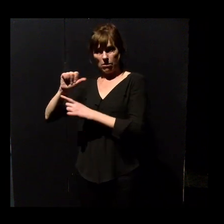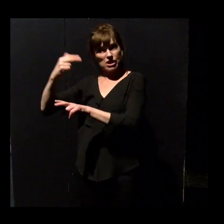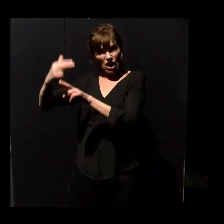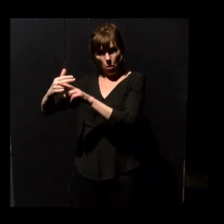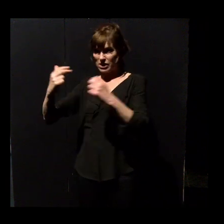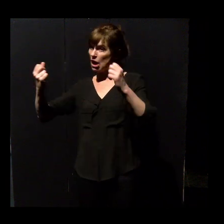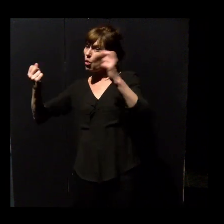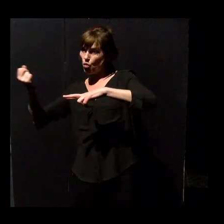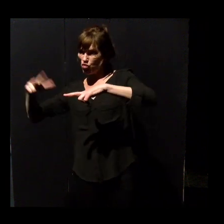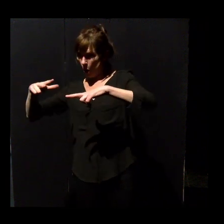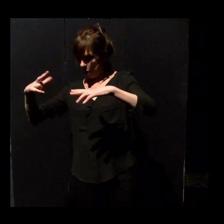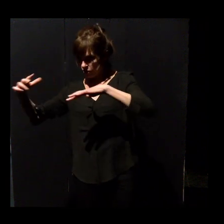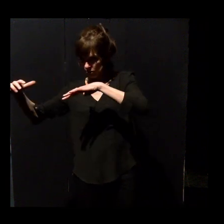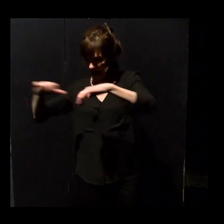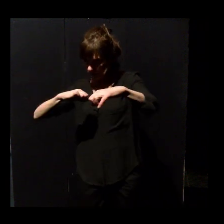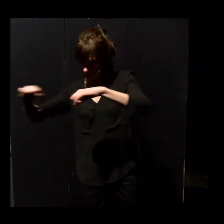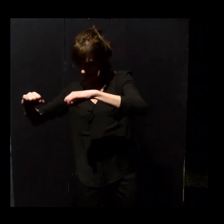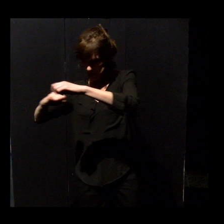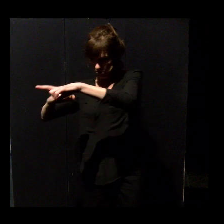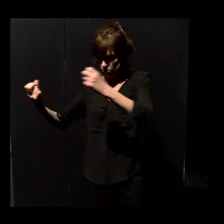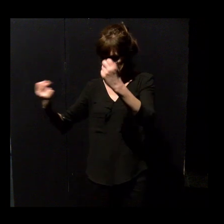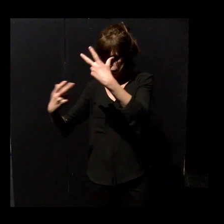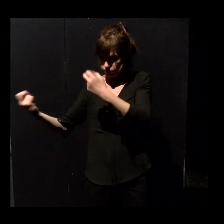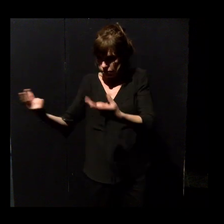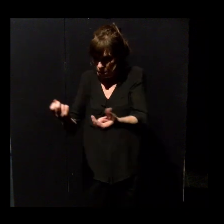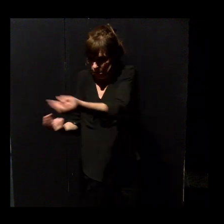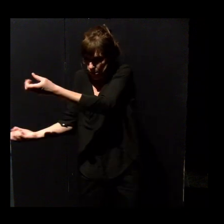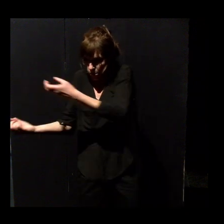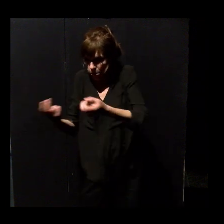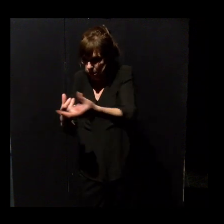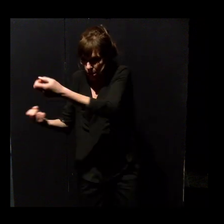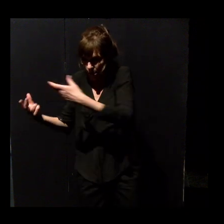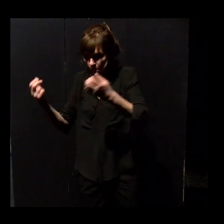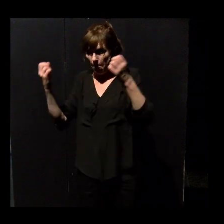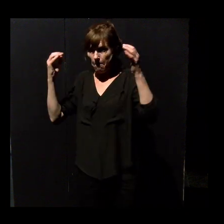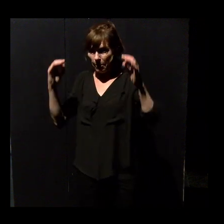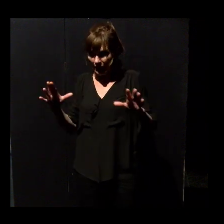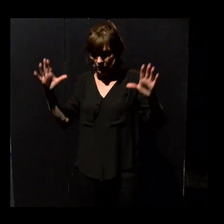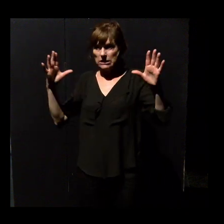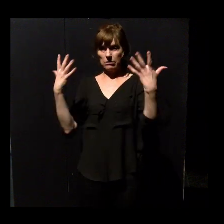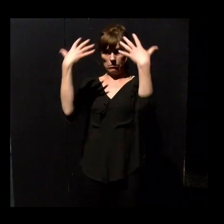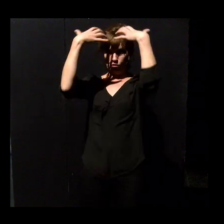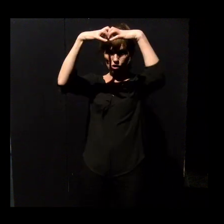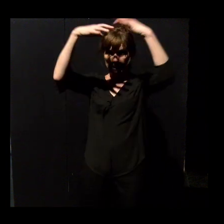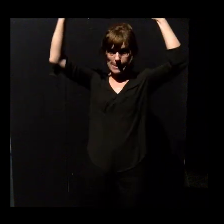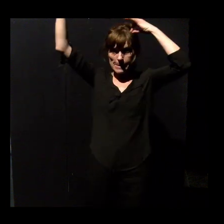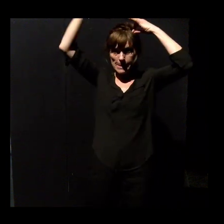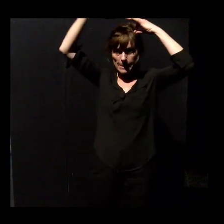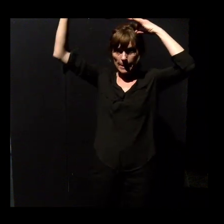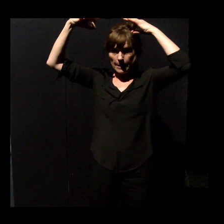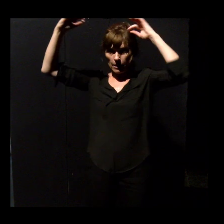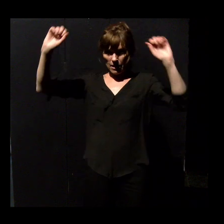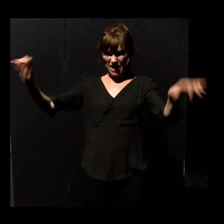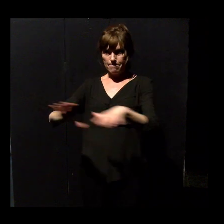neurones, qui va se mettre en jeu à différents moments lorsque là, le sujet est en train de regarder des images et de les nommer.